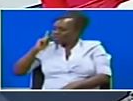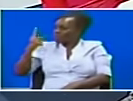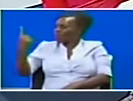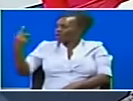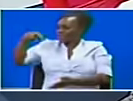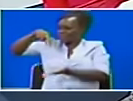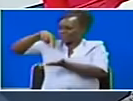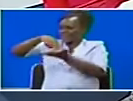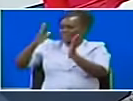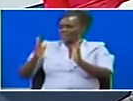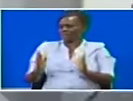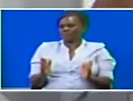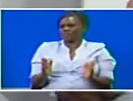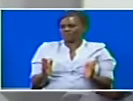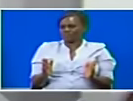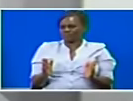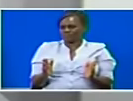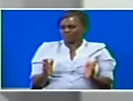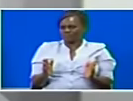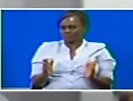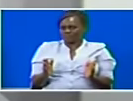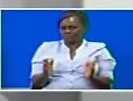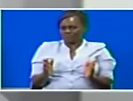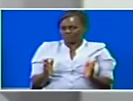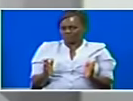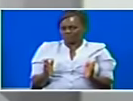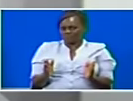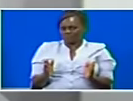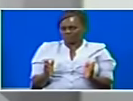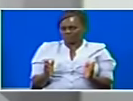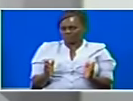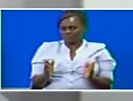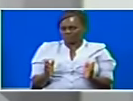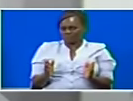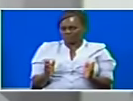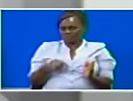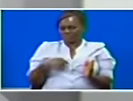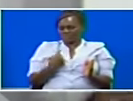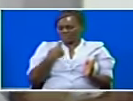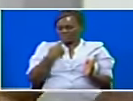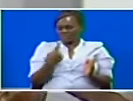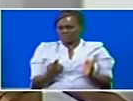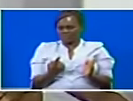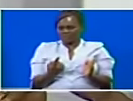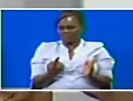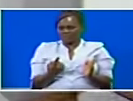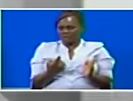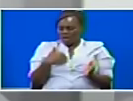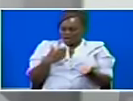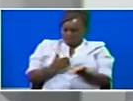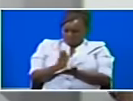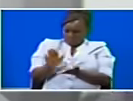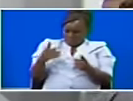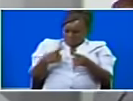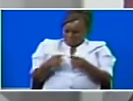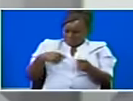wale wagombea wanahitaji kuwa rais kwa kupitia kwa muungano wa NASA. Na sisi tukasema pia wengine wako na haki zao.